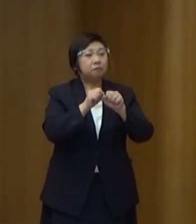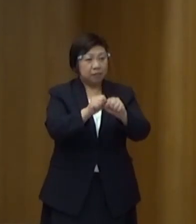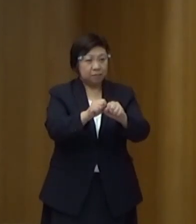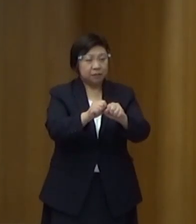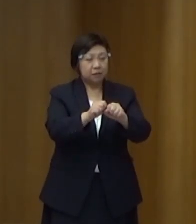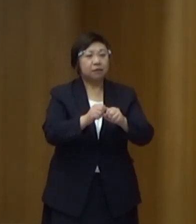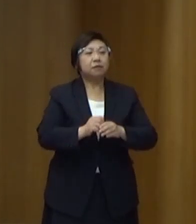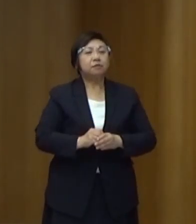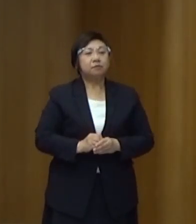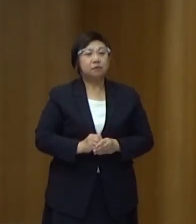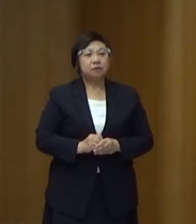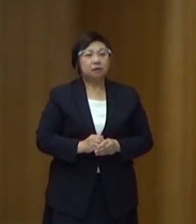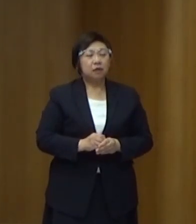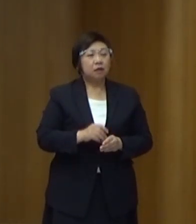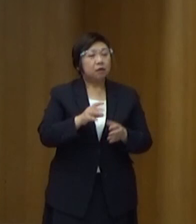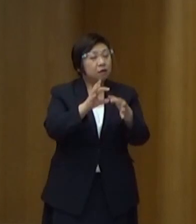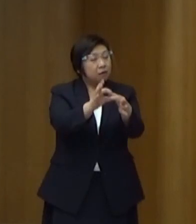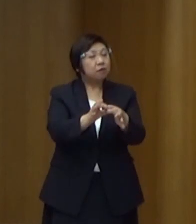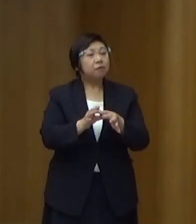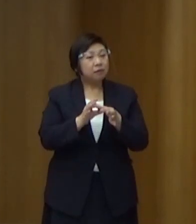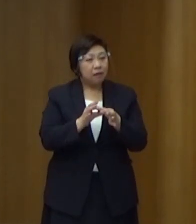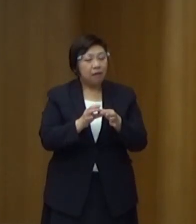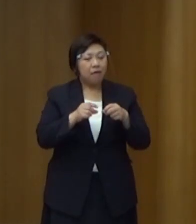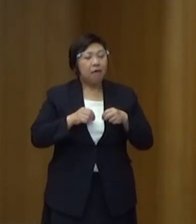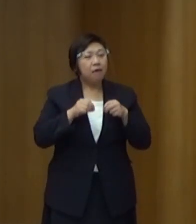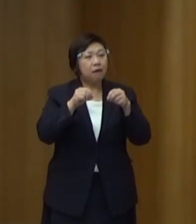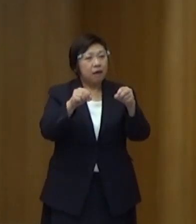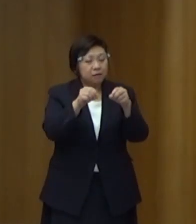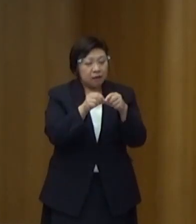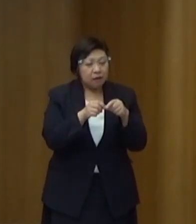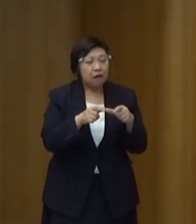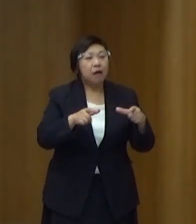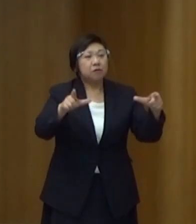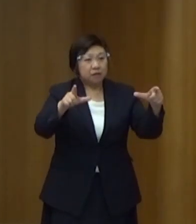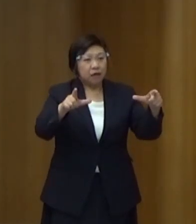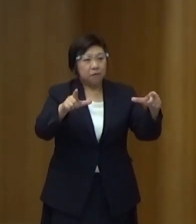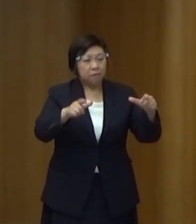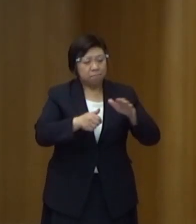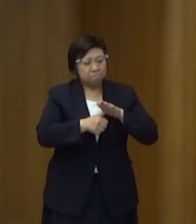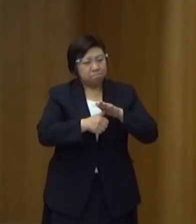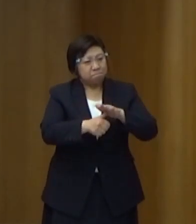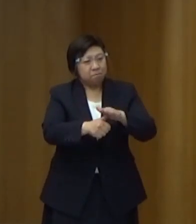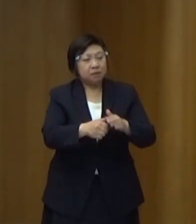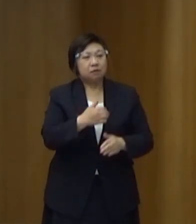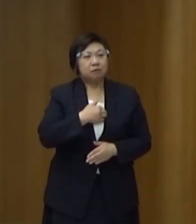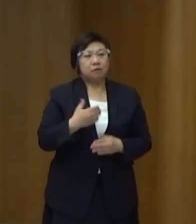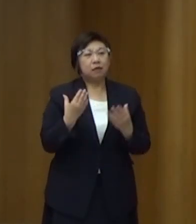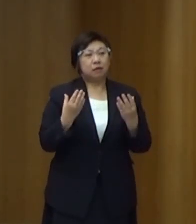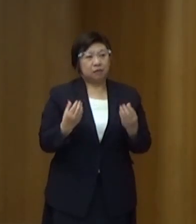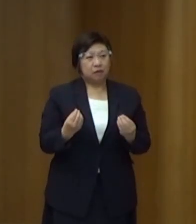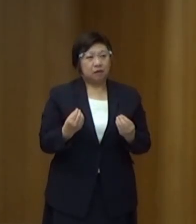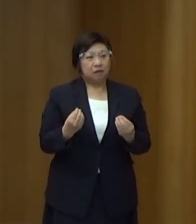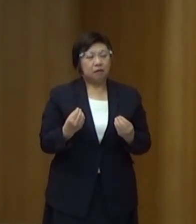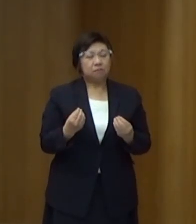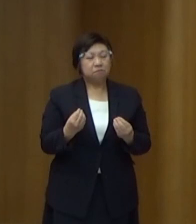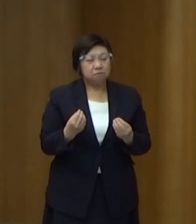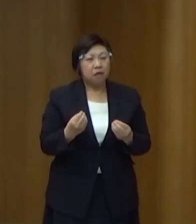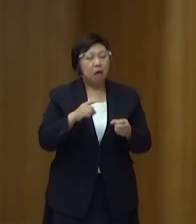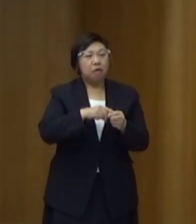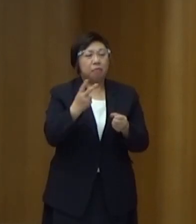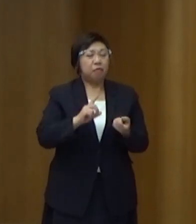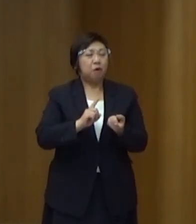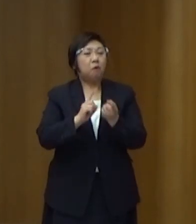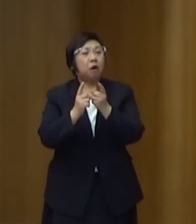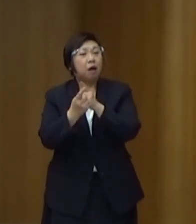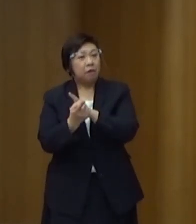ました。そのことによって感染拡大を一旦は抑え込んだんですけども、年度替わりの全国